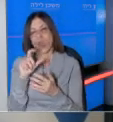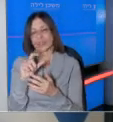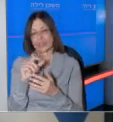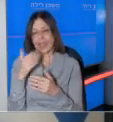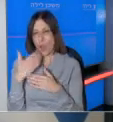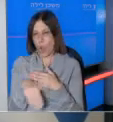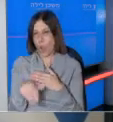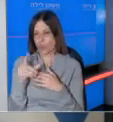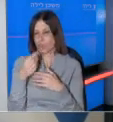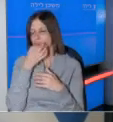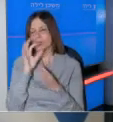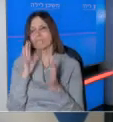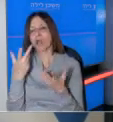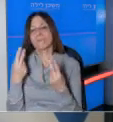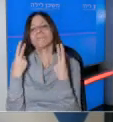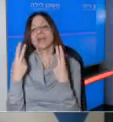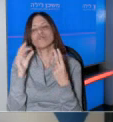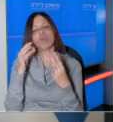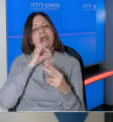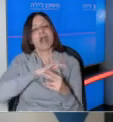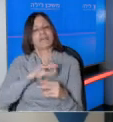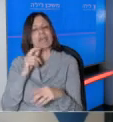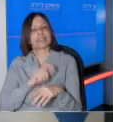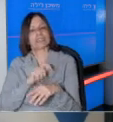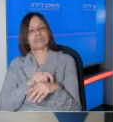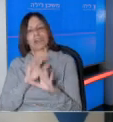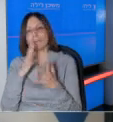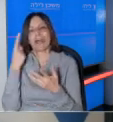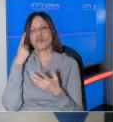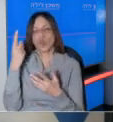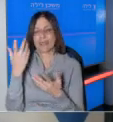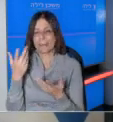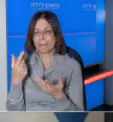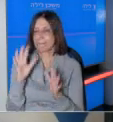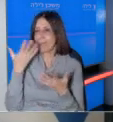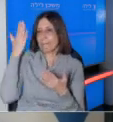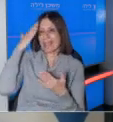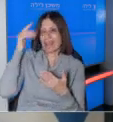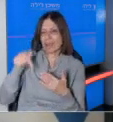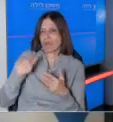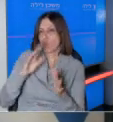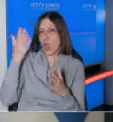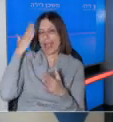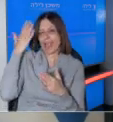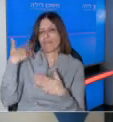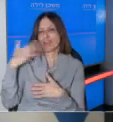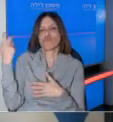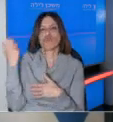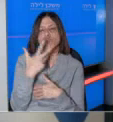הממשלה, מה המשמעות בעצם של להרוויח זמן? מה אנחנו יודעים היום, מה אנחנו מכירים היום שלא ידענו לפני שלושה שבועות?